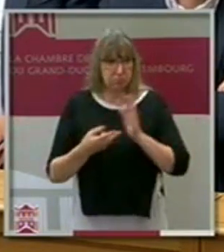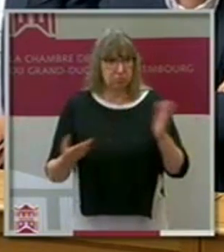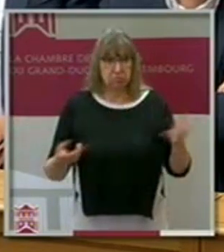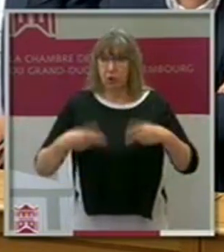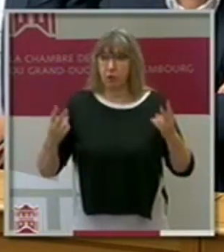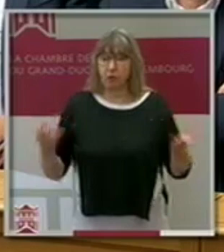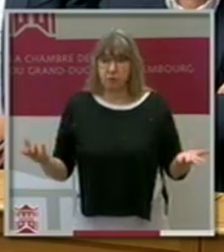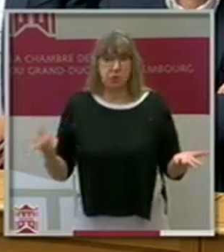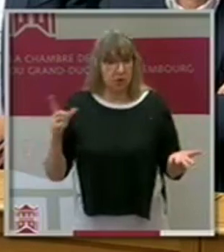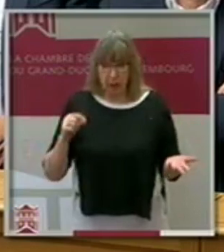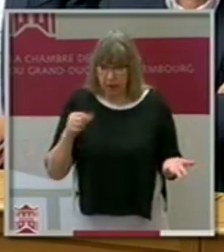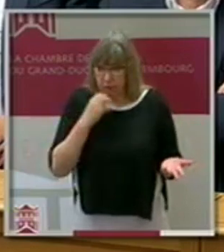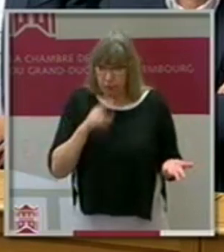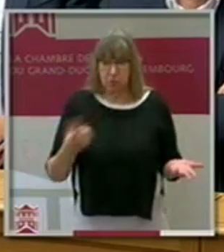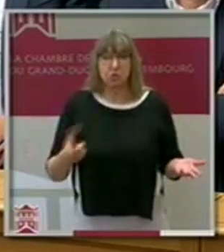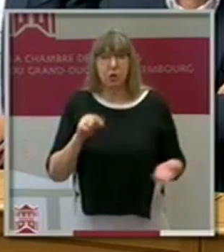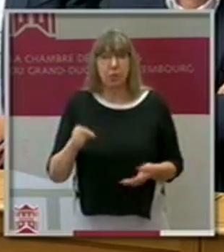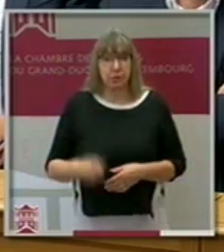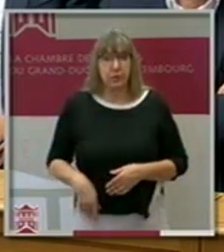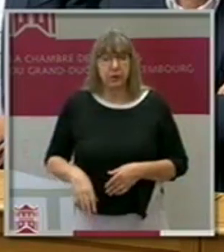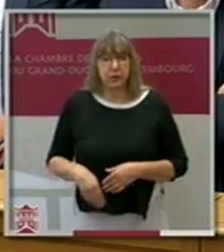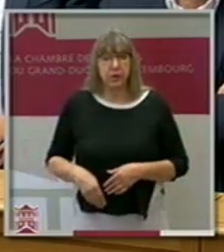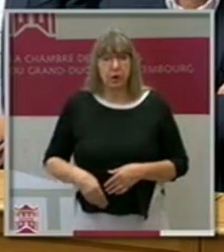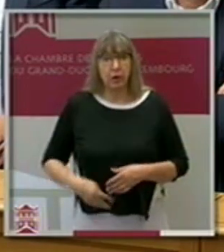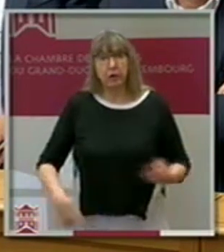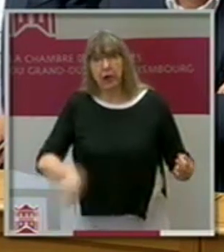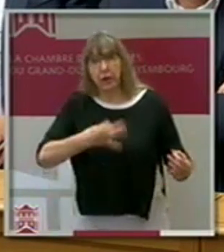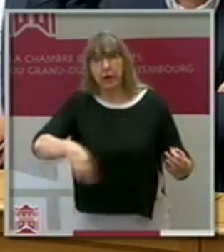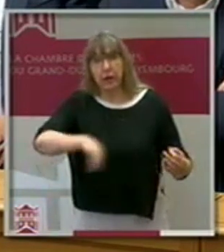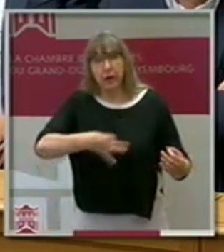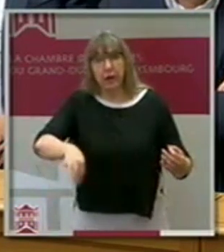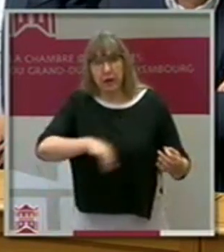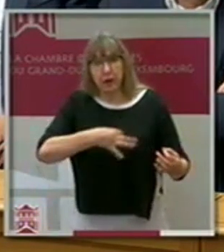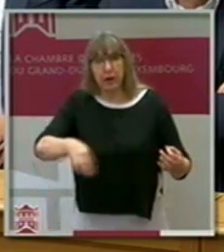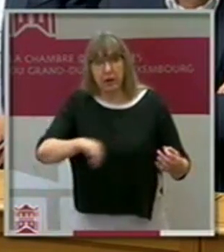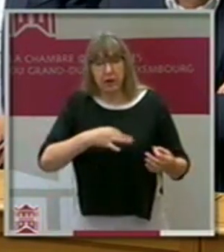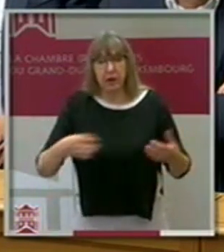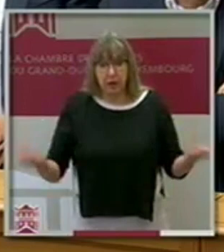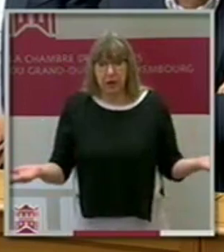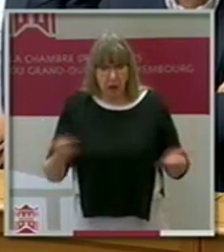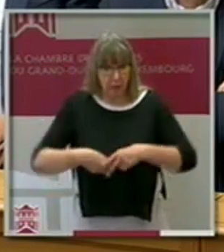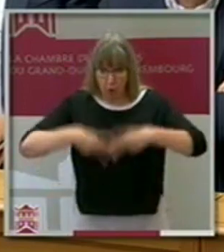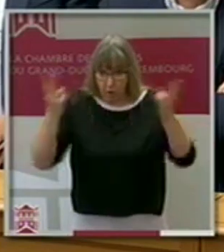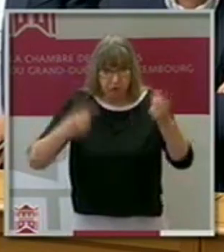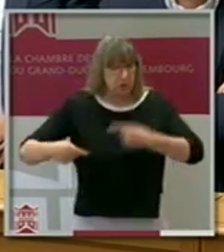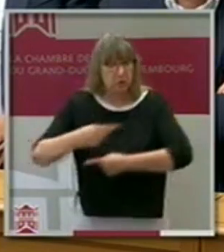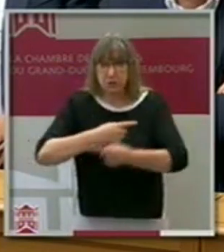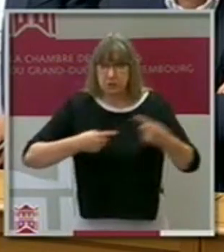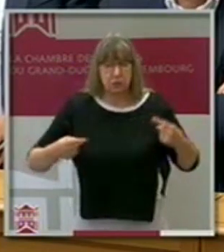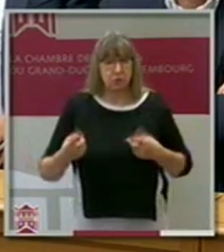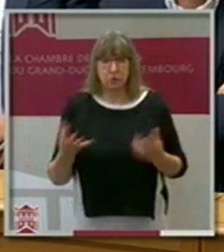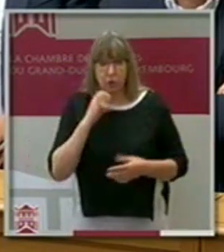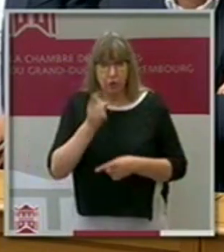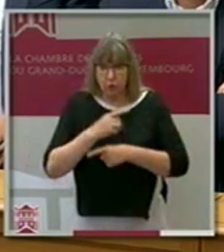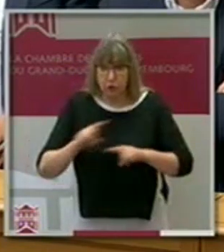der Wirklichkeit hätte er gern, dass nichts soll öffentlich diskutiert gehen und dass nichts soll rauskommen. Das so wie das